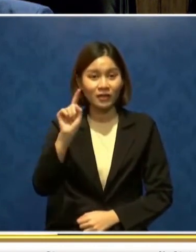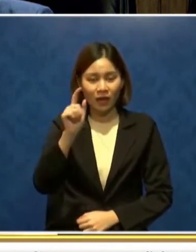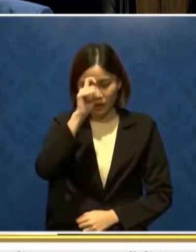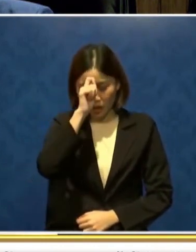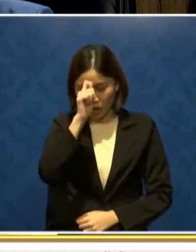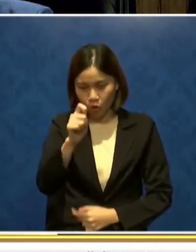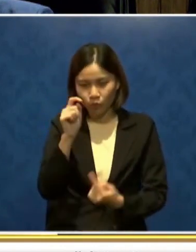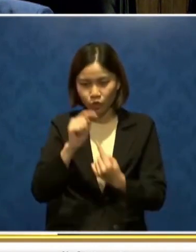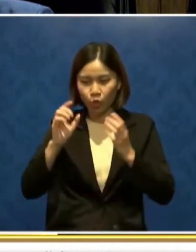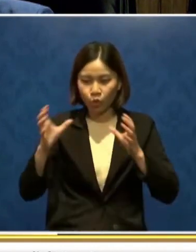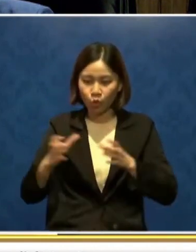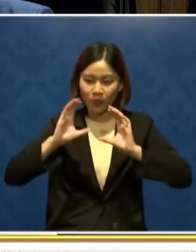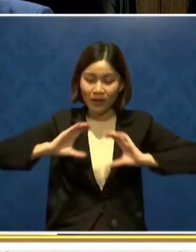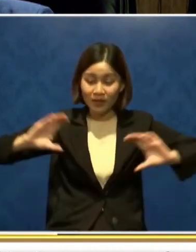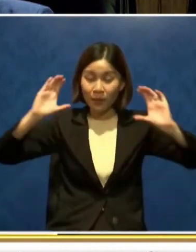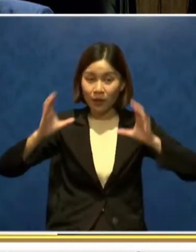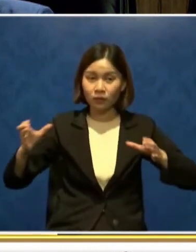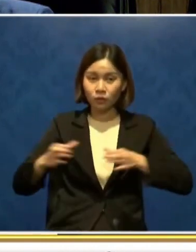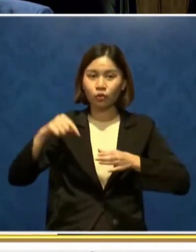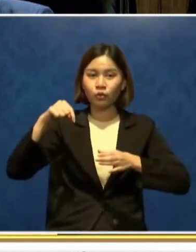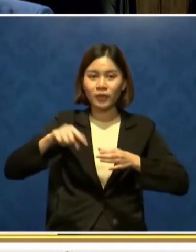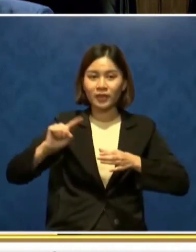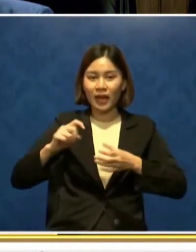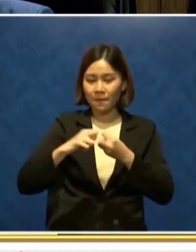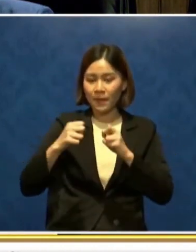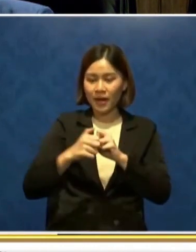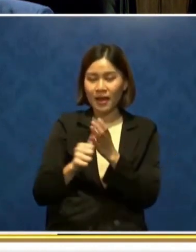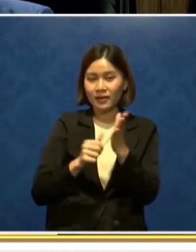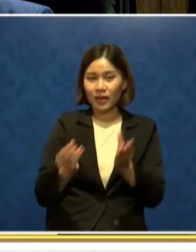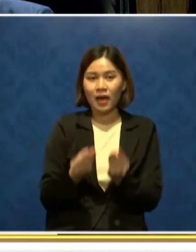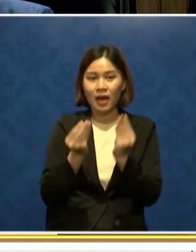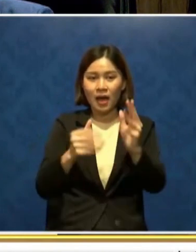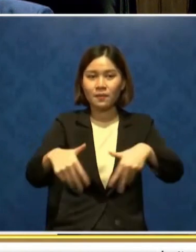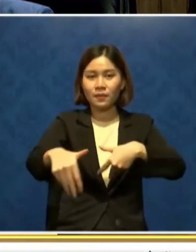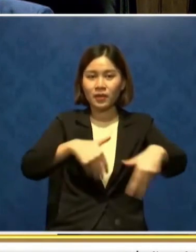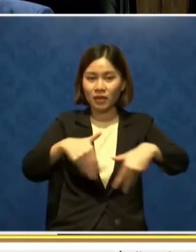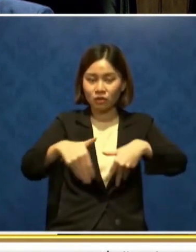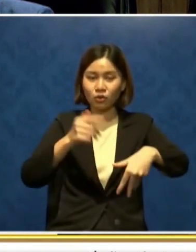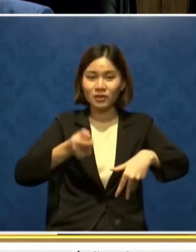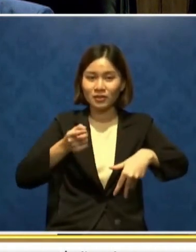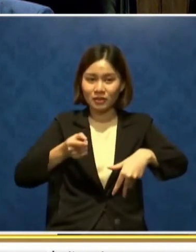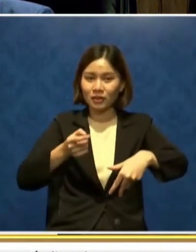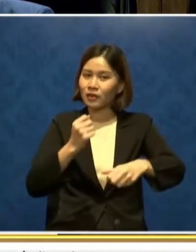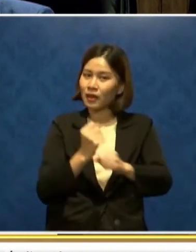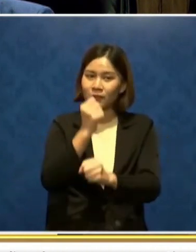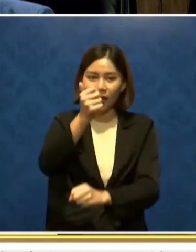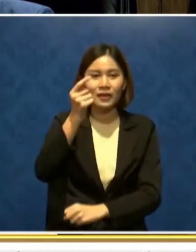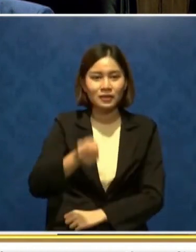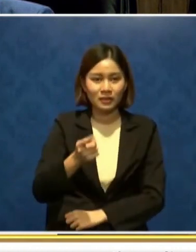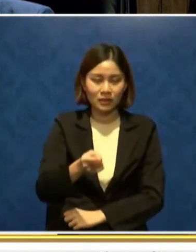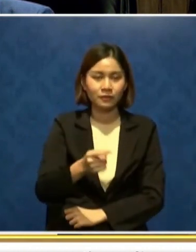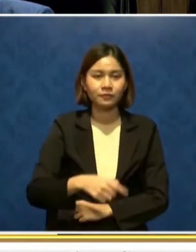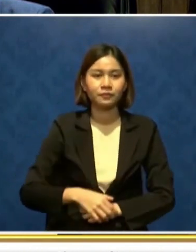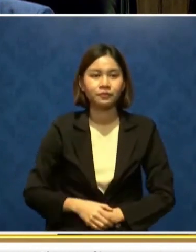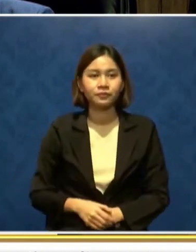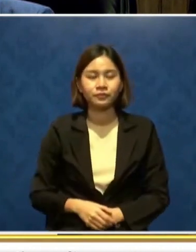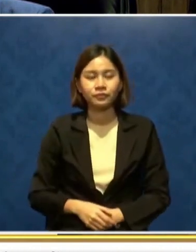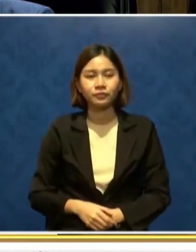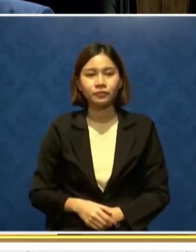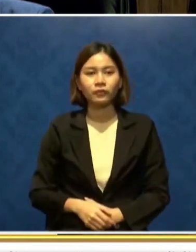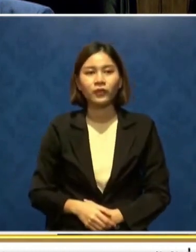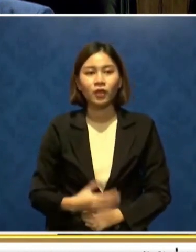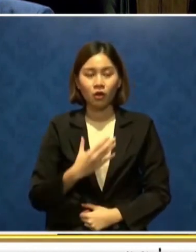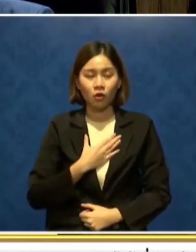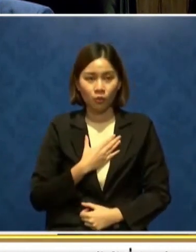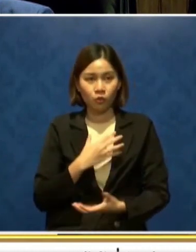ศรัทธาในรัฐบาลชุดนี้ว่าจะต้องแก้ไขปัญหาให้กับพี่น้องประชาชนได้อย่างแน่นอนนะเพราะฉะนั้นแล้ว